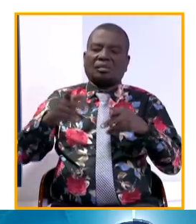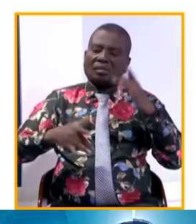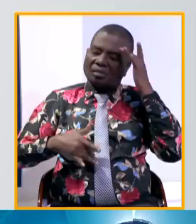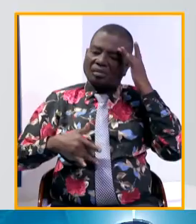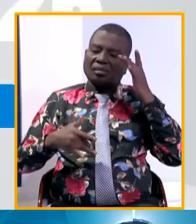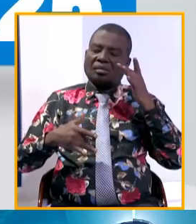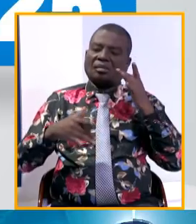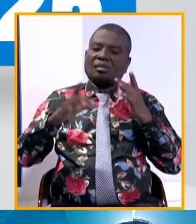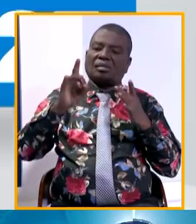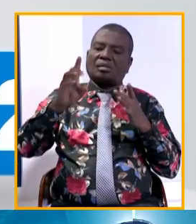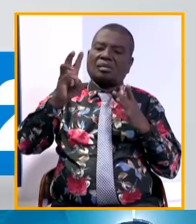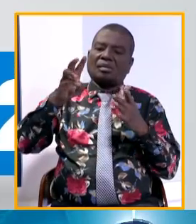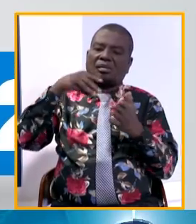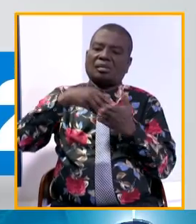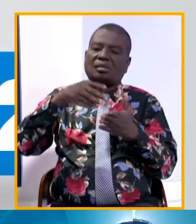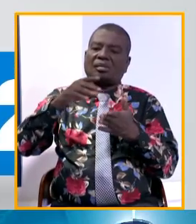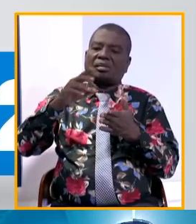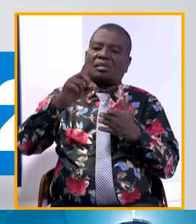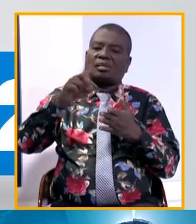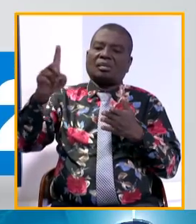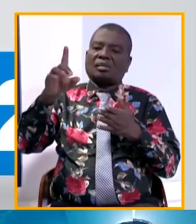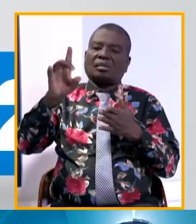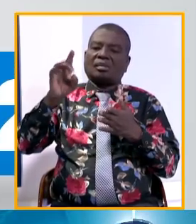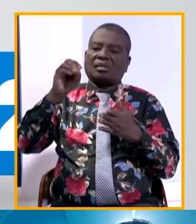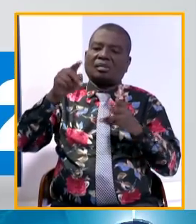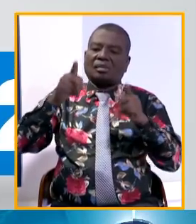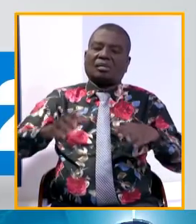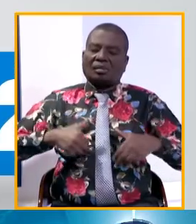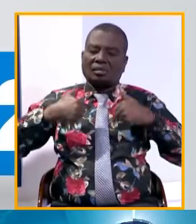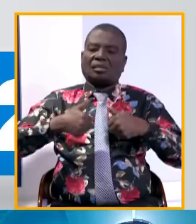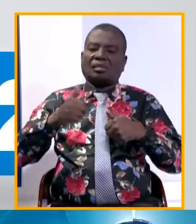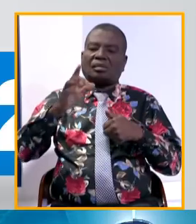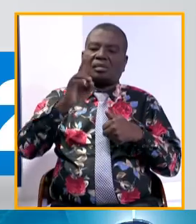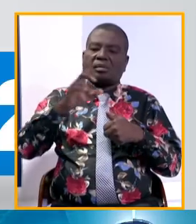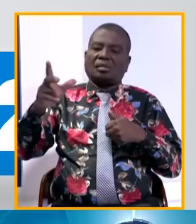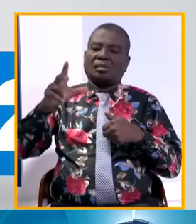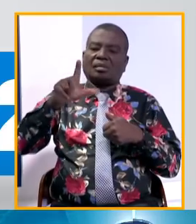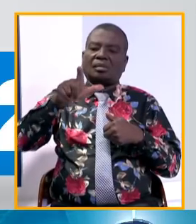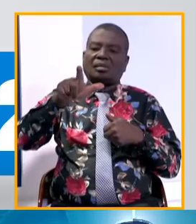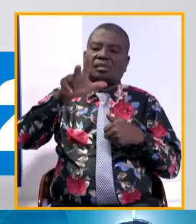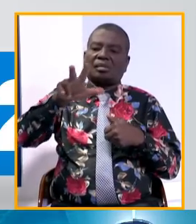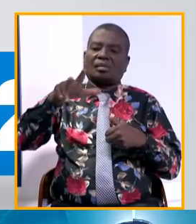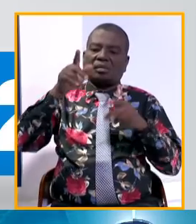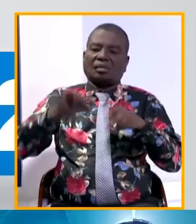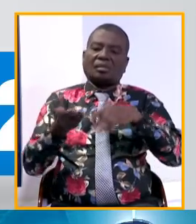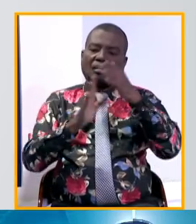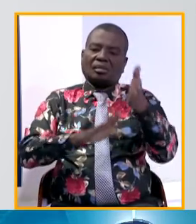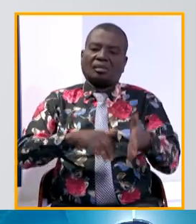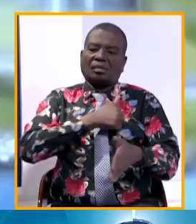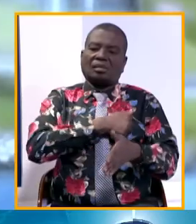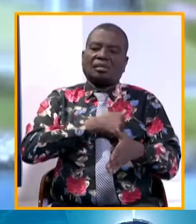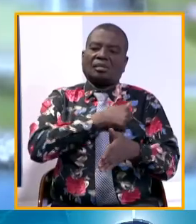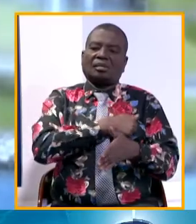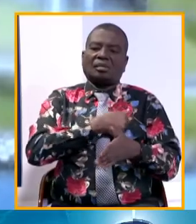coronavirus, 86 180 personnes guéries, 823 décès et 70 cas